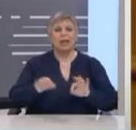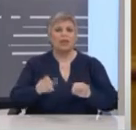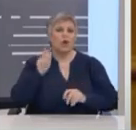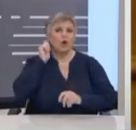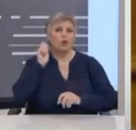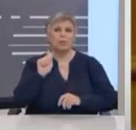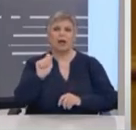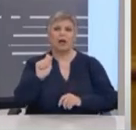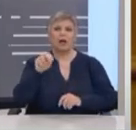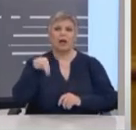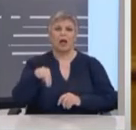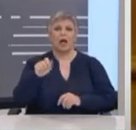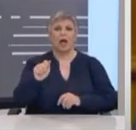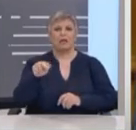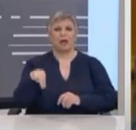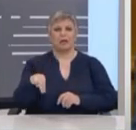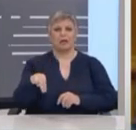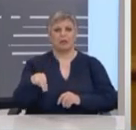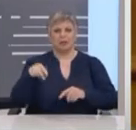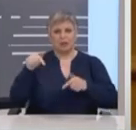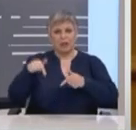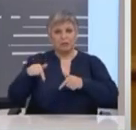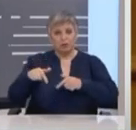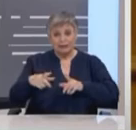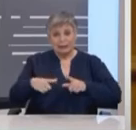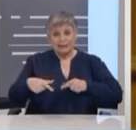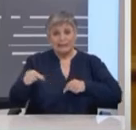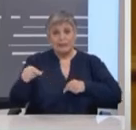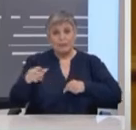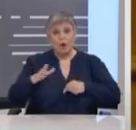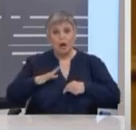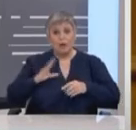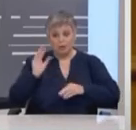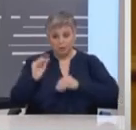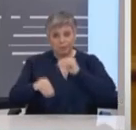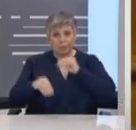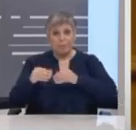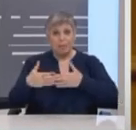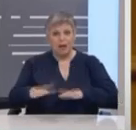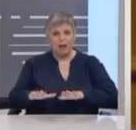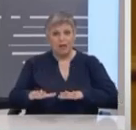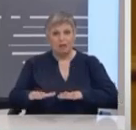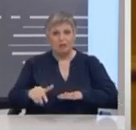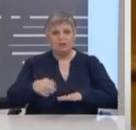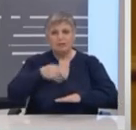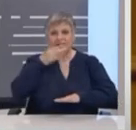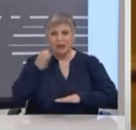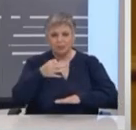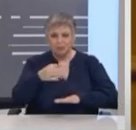λαός. Θέλω λοιπόν να υπενθυμίσω και σε εσάς αλλά και στο σώμα ότι το σχέδιο